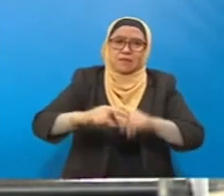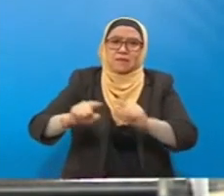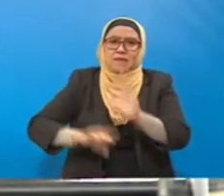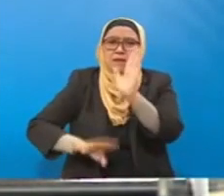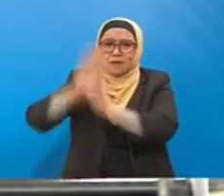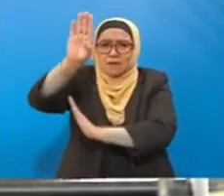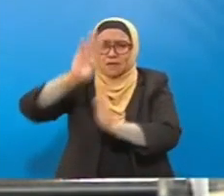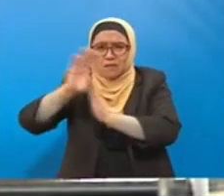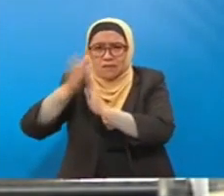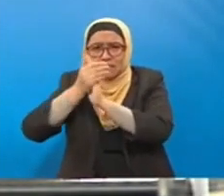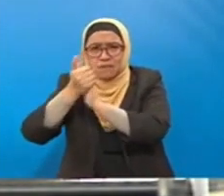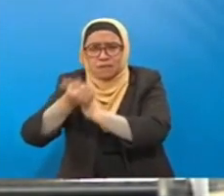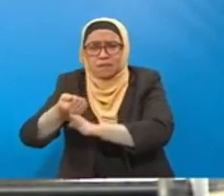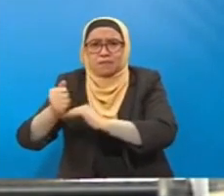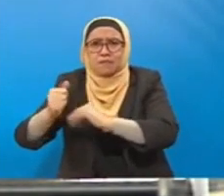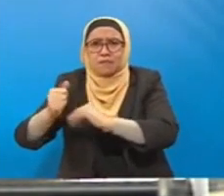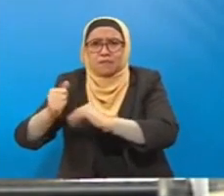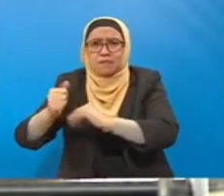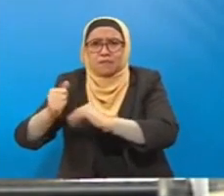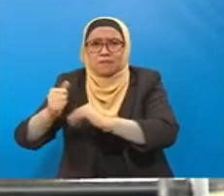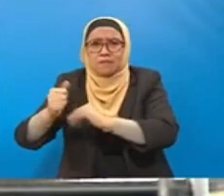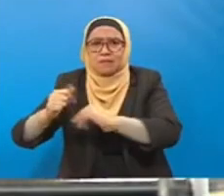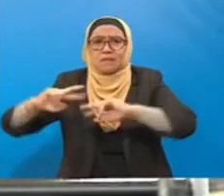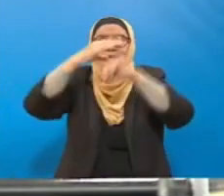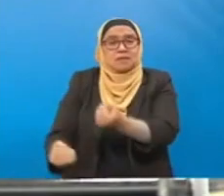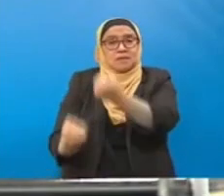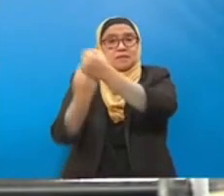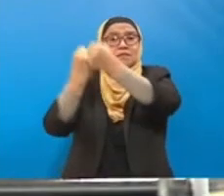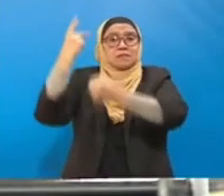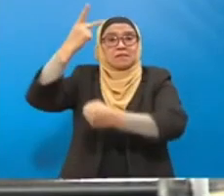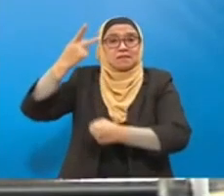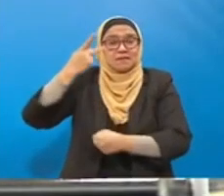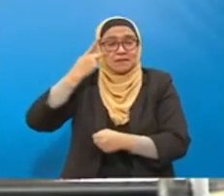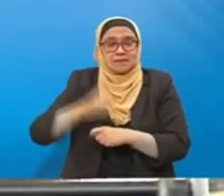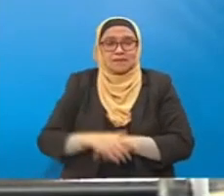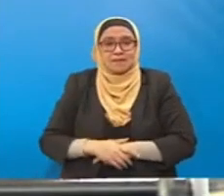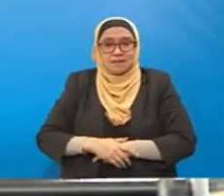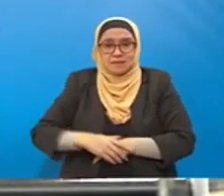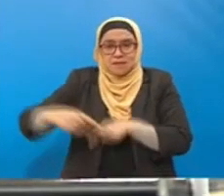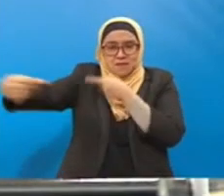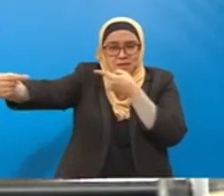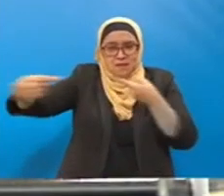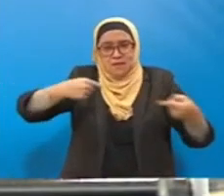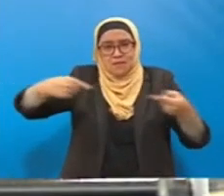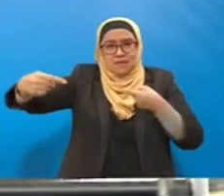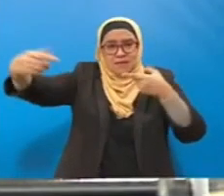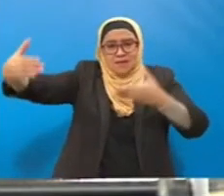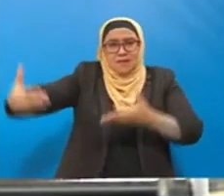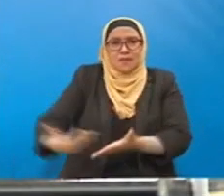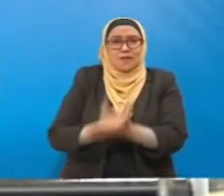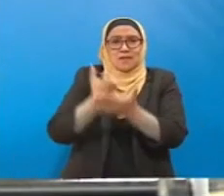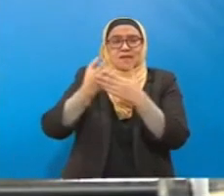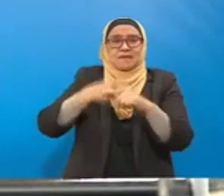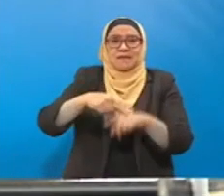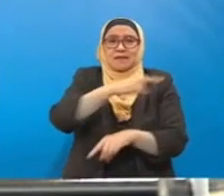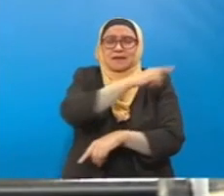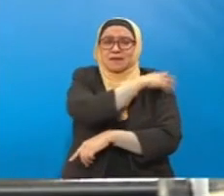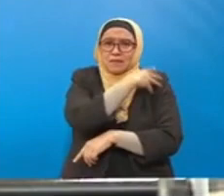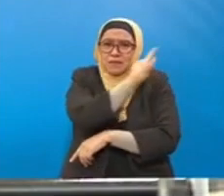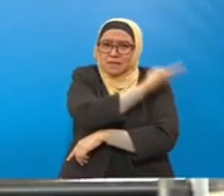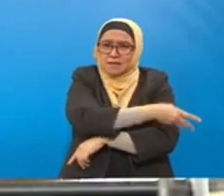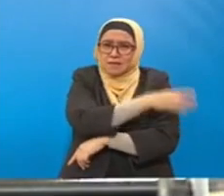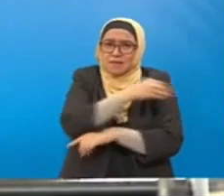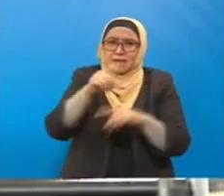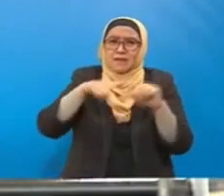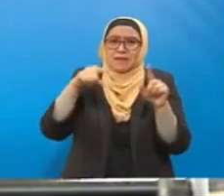politik kepada mereka konflik terbaru antara palestina-israel di Gaza pada bulan Mei 2021